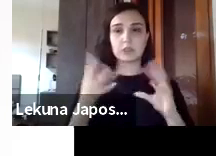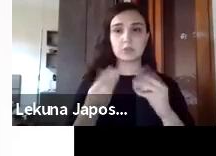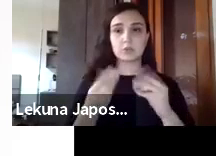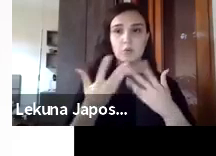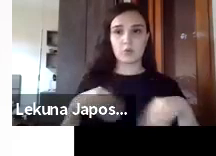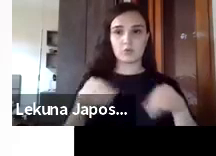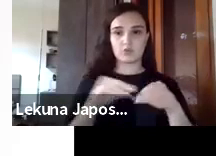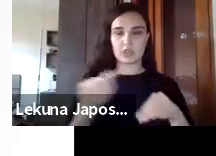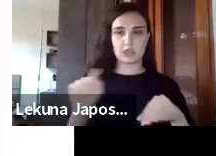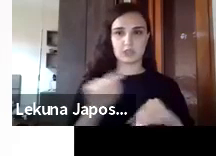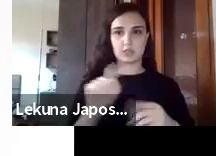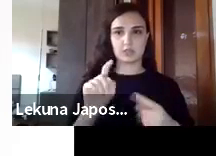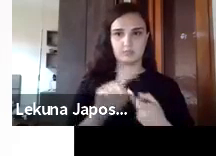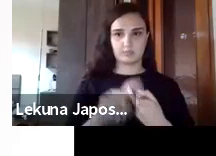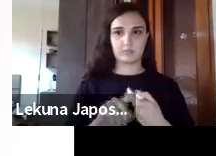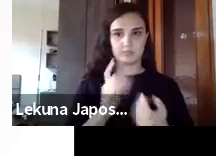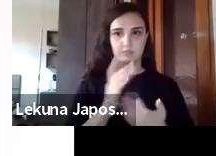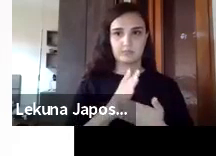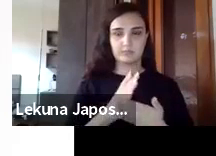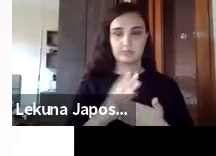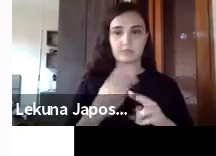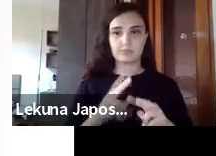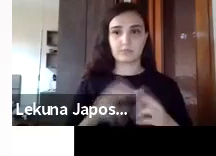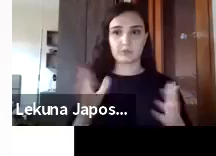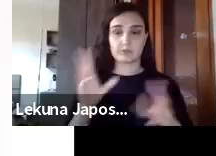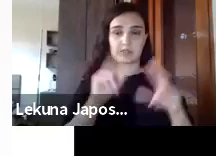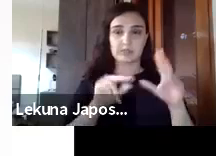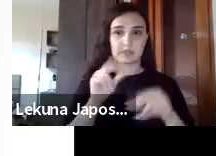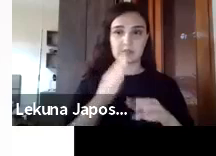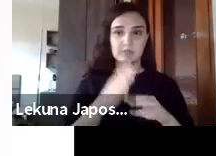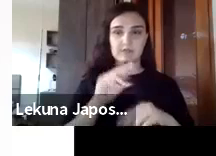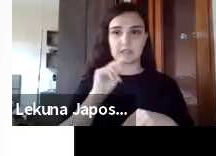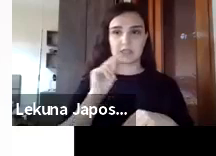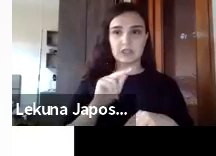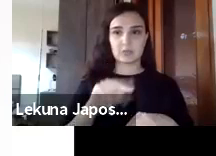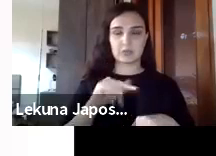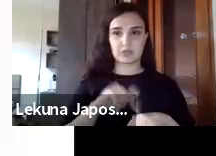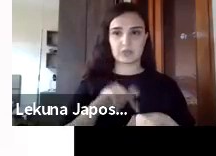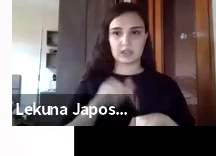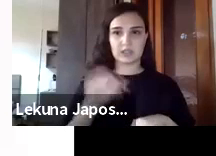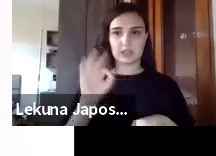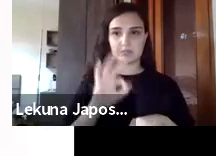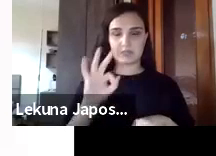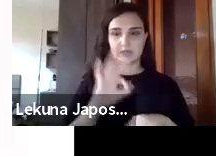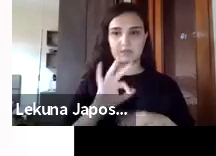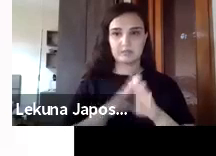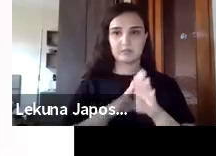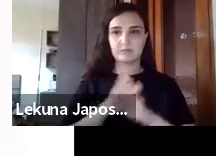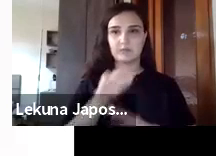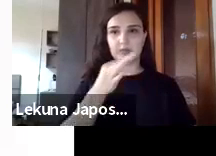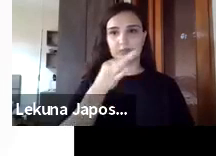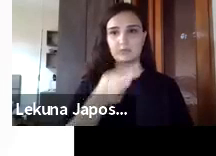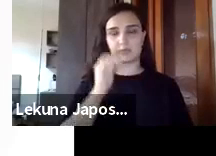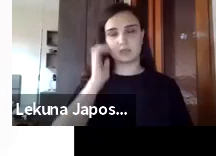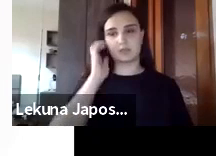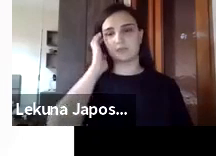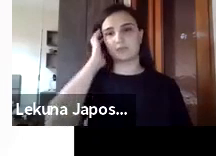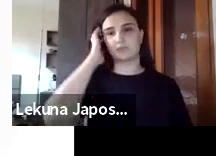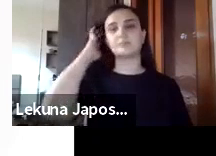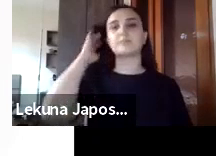აისახება, ასე ვთქვათ. ამიტომ, რა ვიცი, იმედი მაქვს ესე დანაშაულის შეგრძნებაზე ამომწურავად.